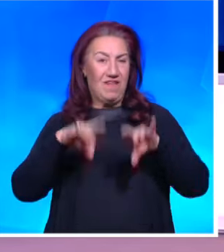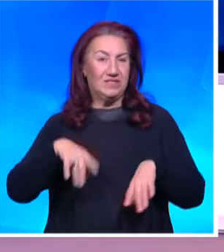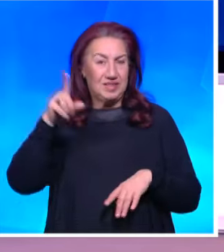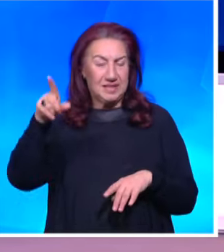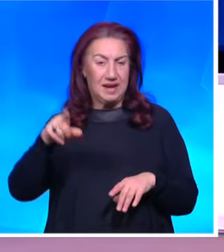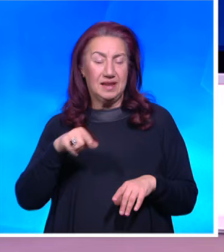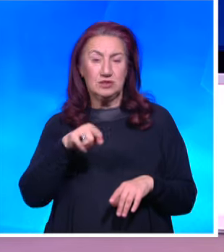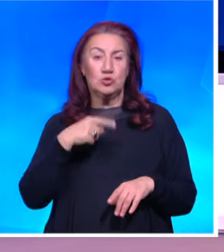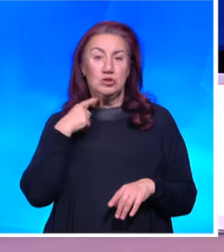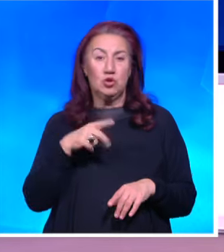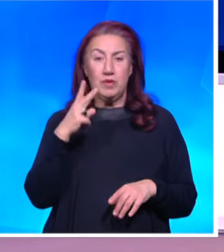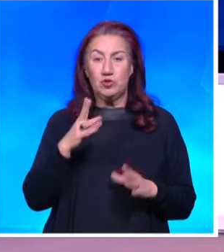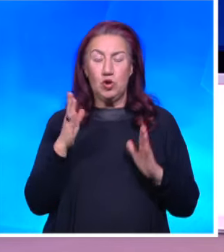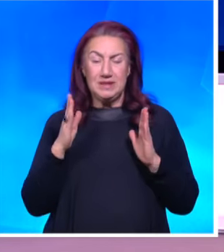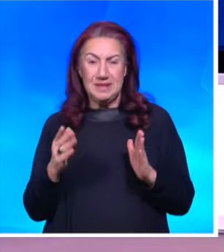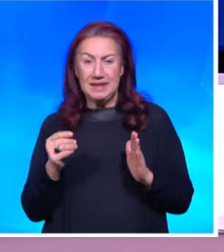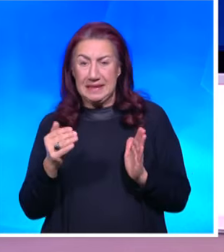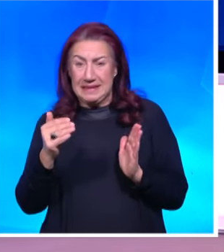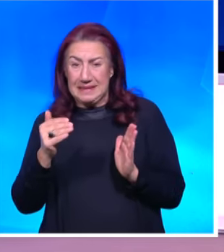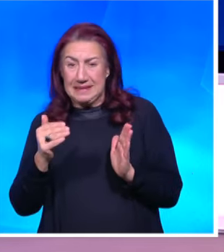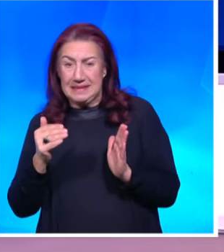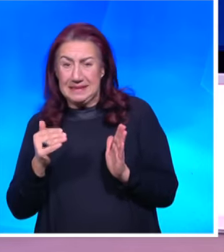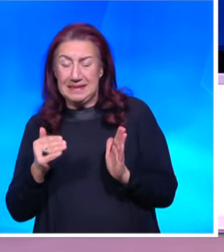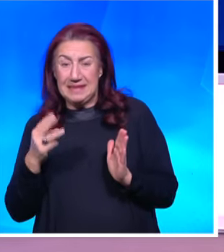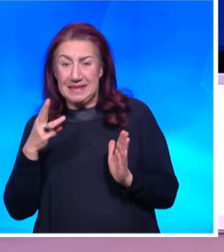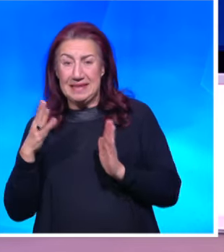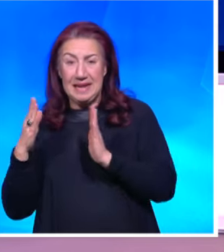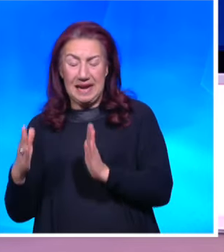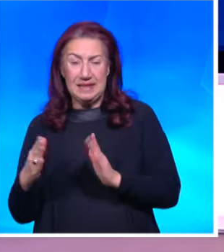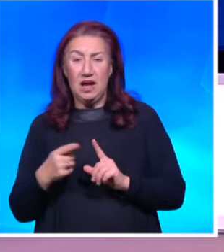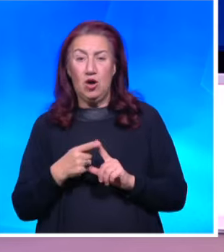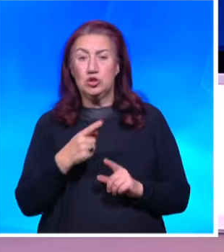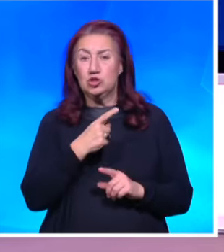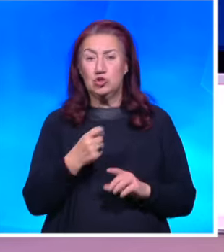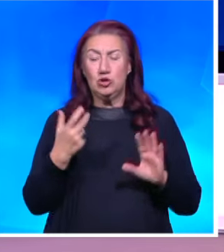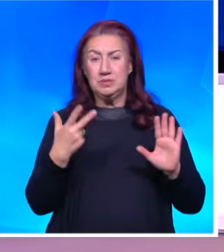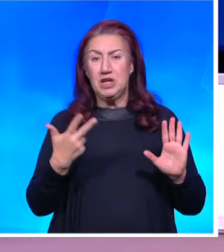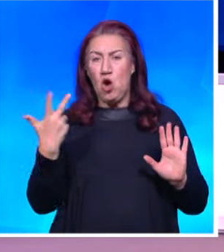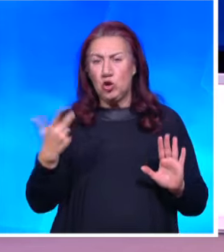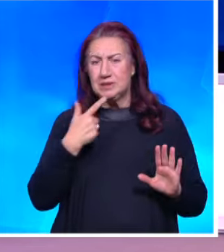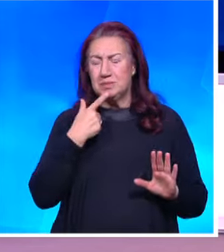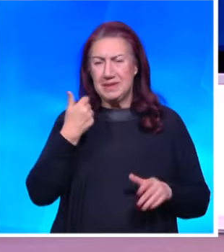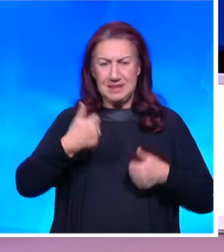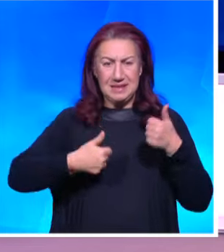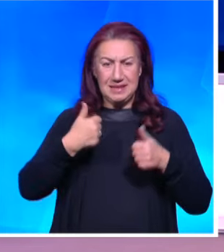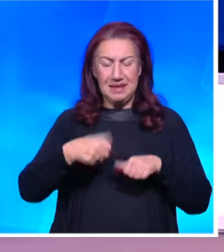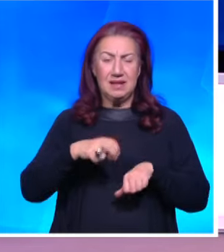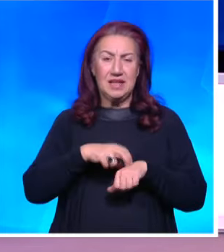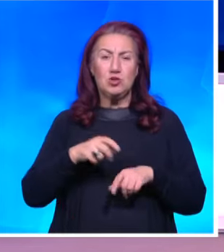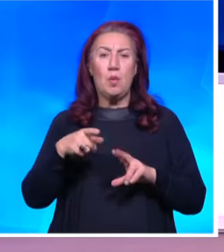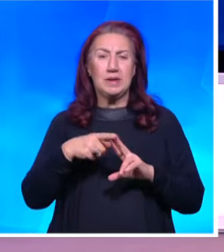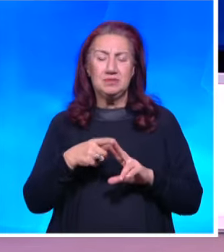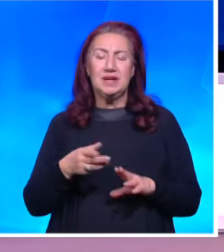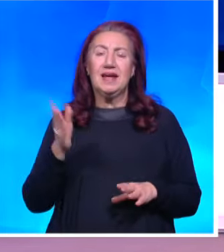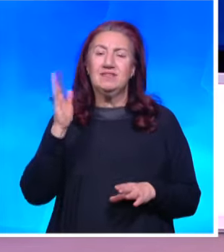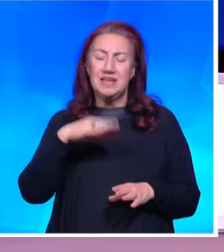загуби втория сет и изоставаше с пробив в третия от 178-и в света дино призми но все пак успя да стигне до победа